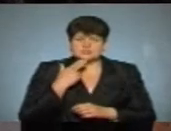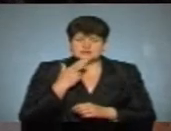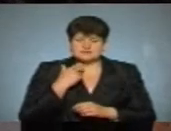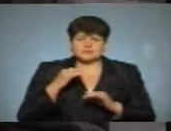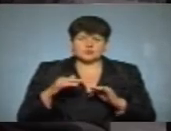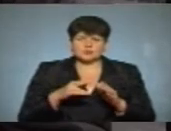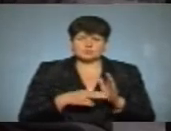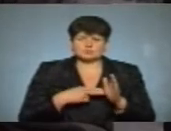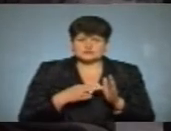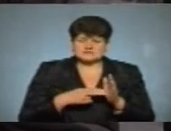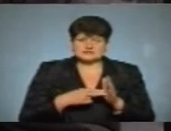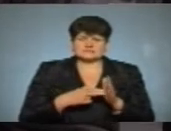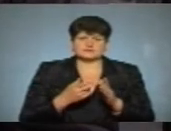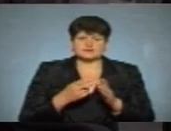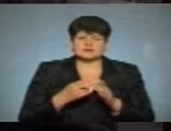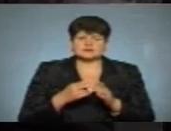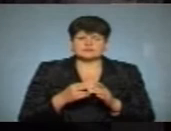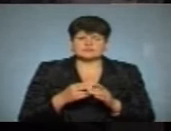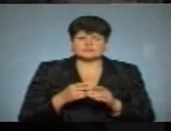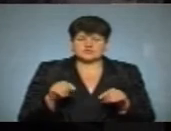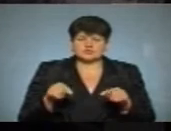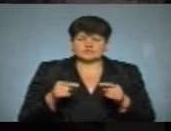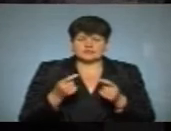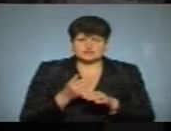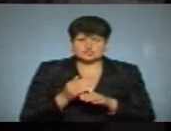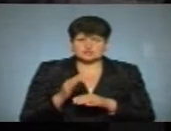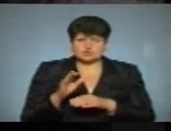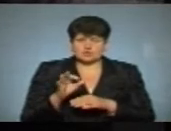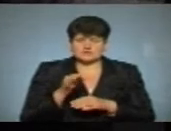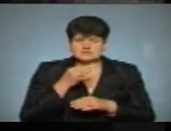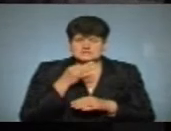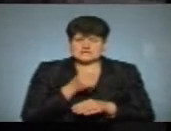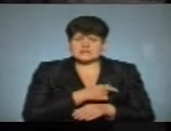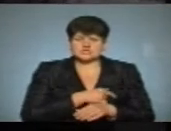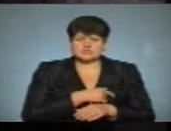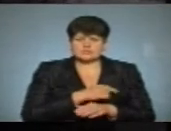на дачу. Після карантину дали тільки один поїзд, цей, що